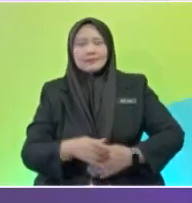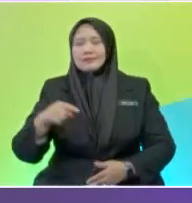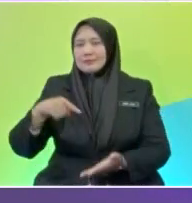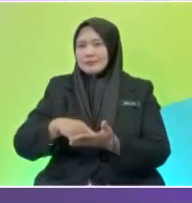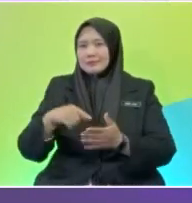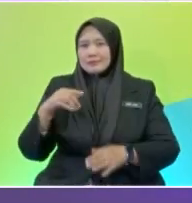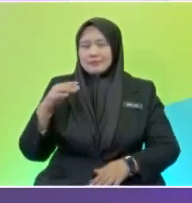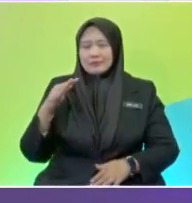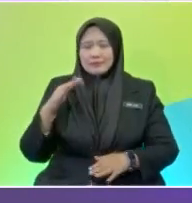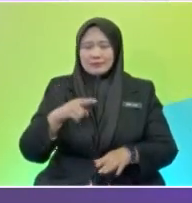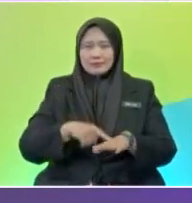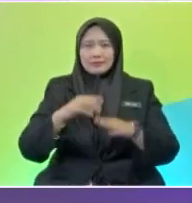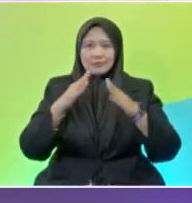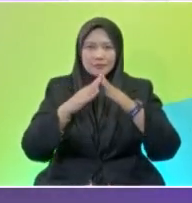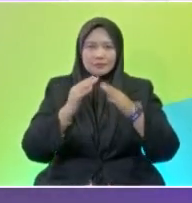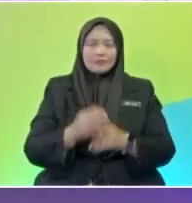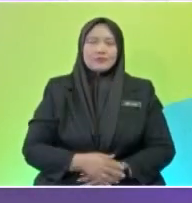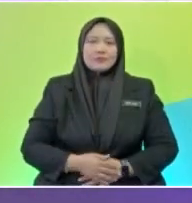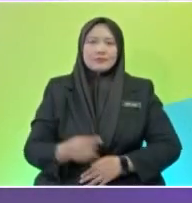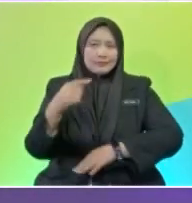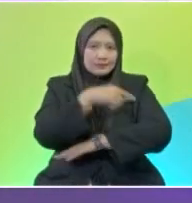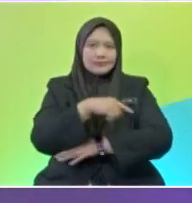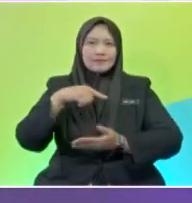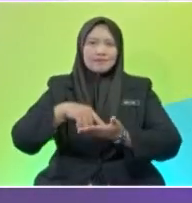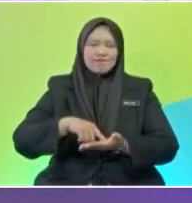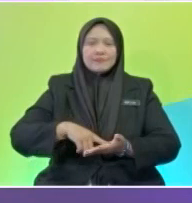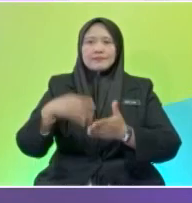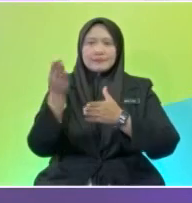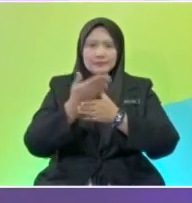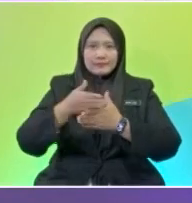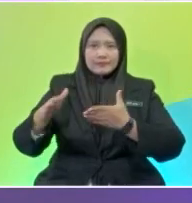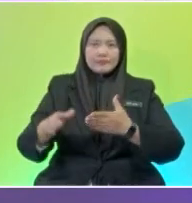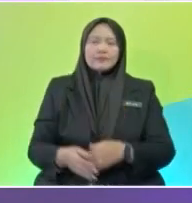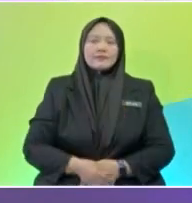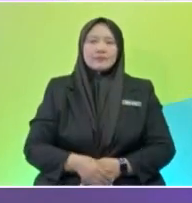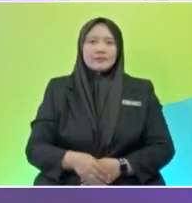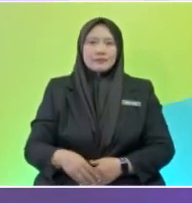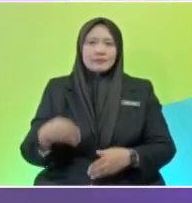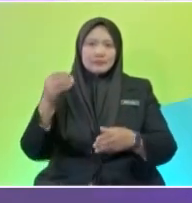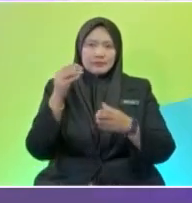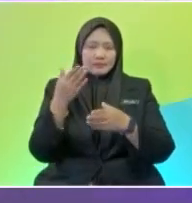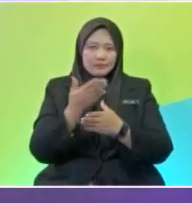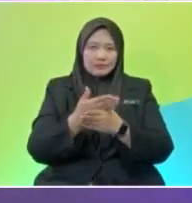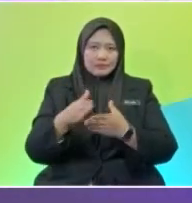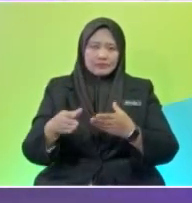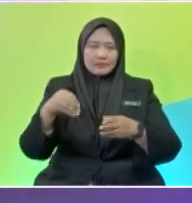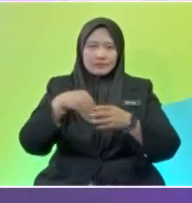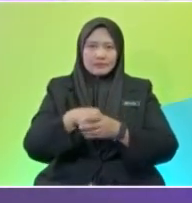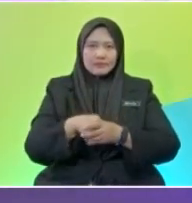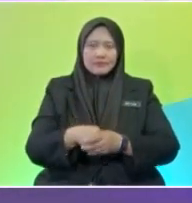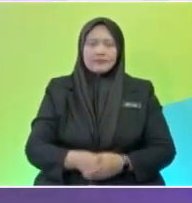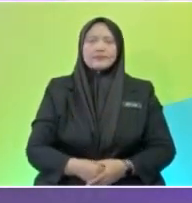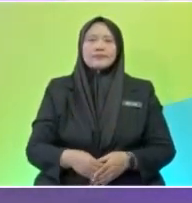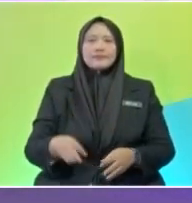bahagia 2.4.1 membahagia dalam lingkungan fakta asas Hari ini bersama-sama saya dan juga